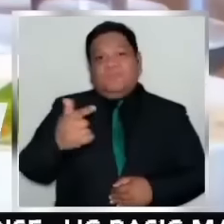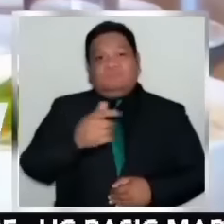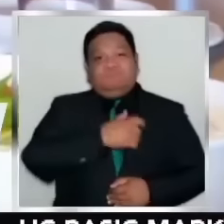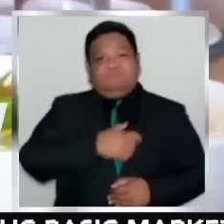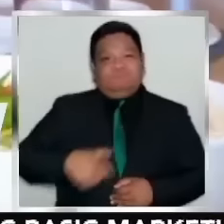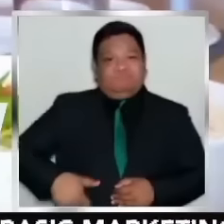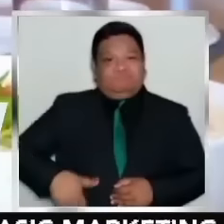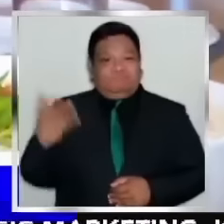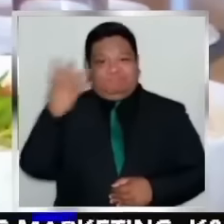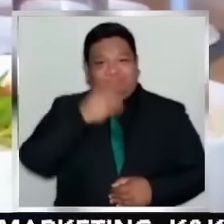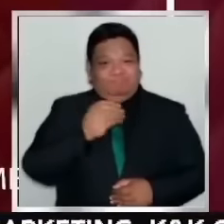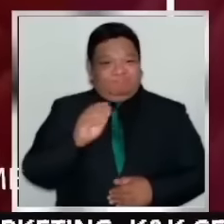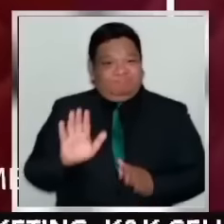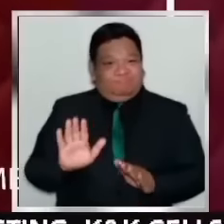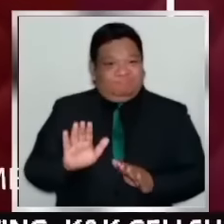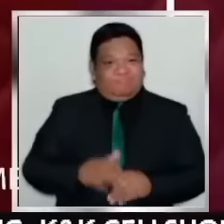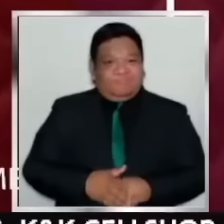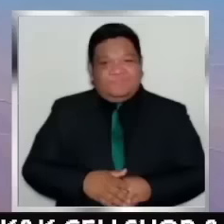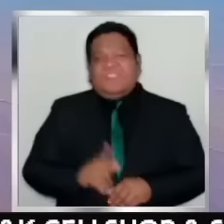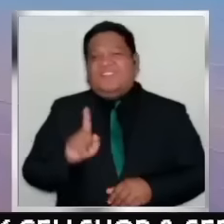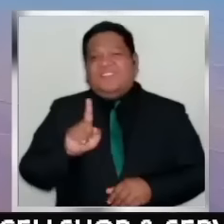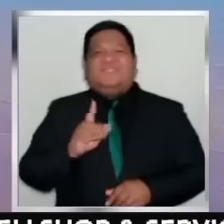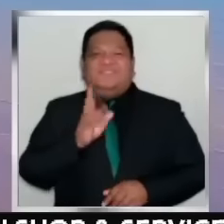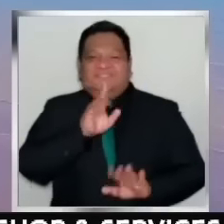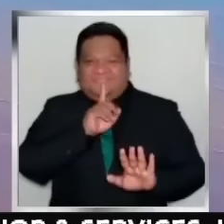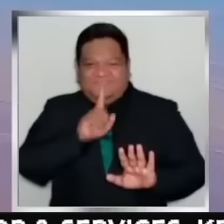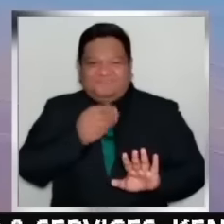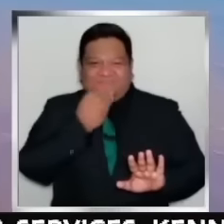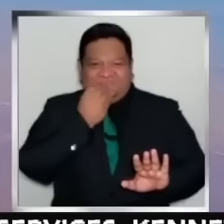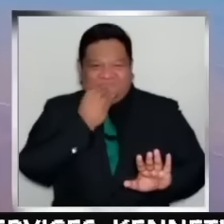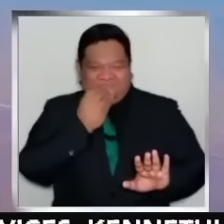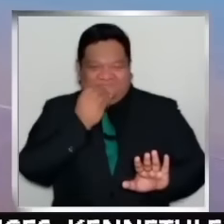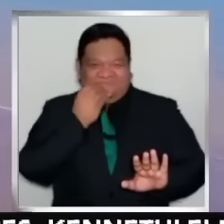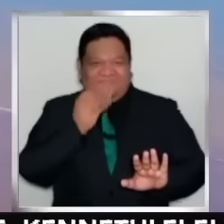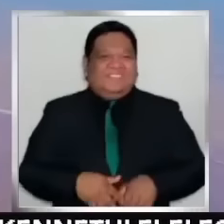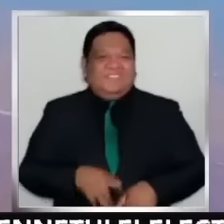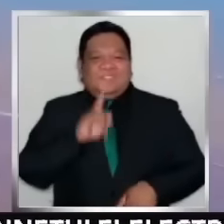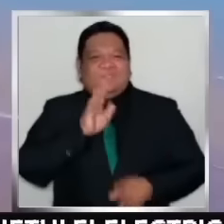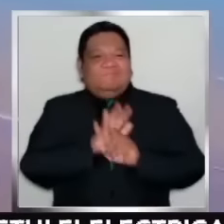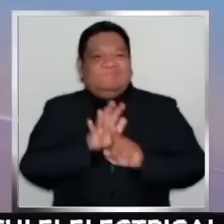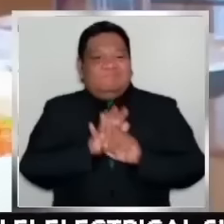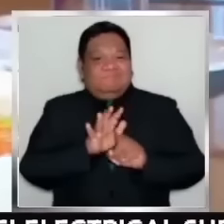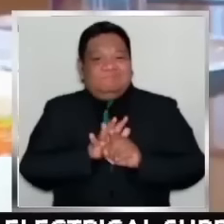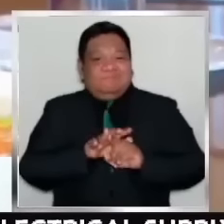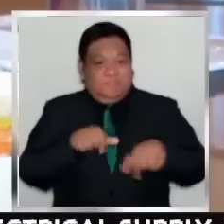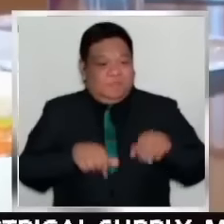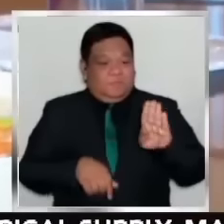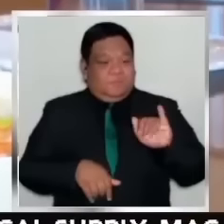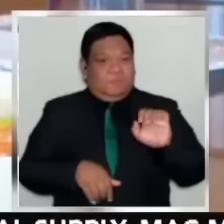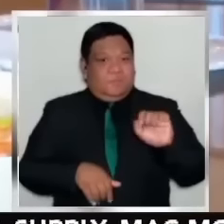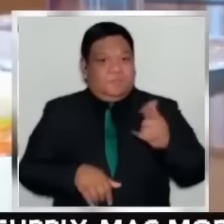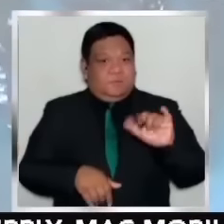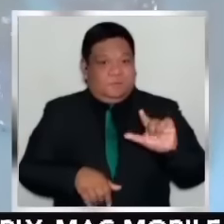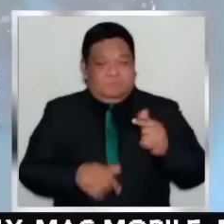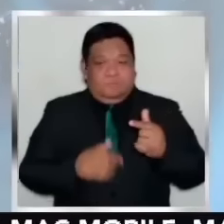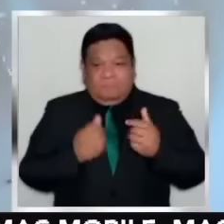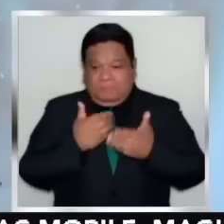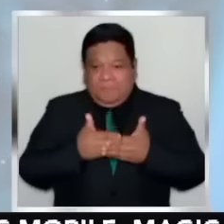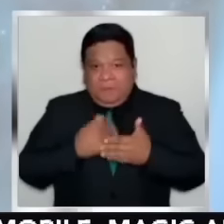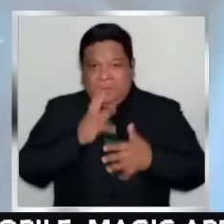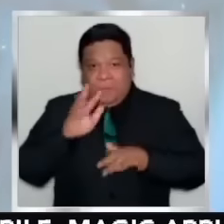Pagkain po siya. Fun fact guys, dahil nga ang Bislig ay katapat ng Philippine Sea, fresh lahat ng seafood.